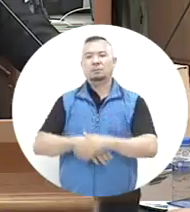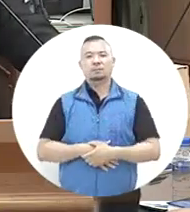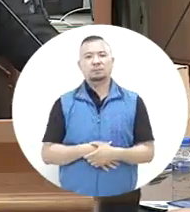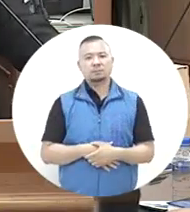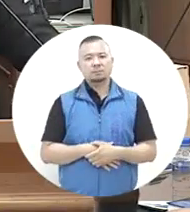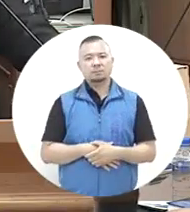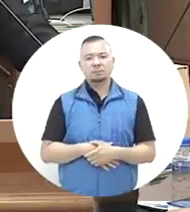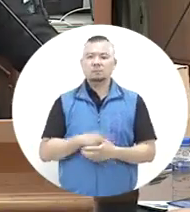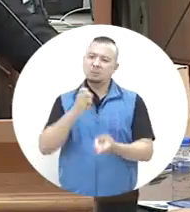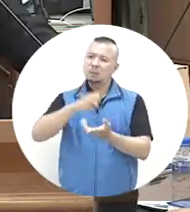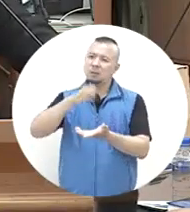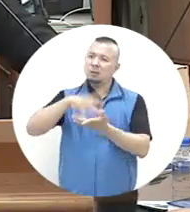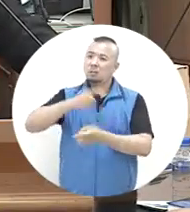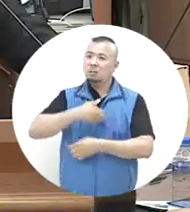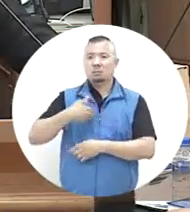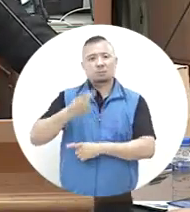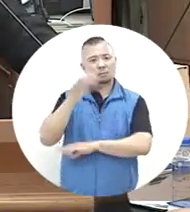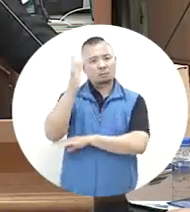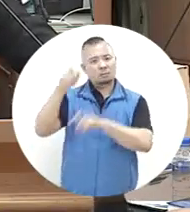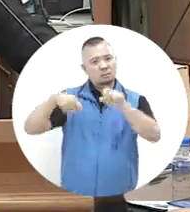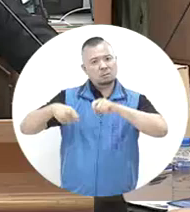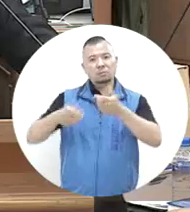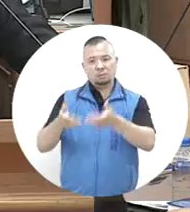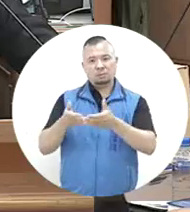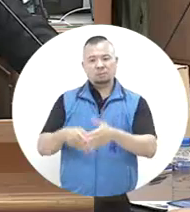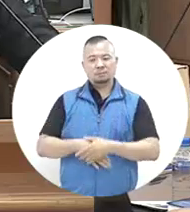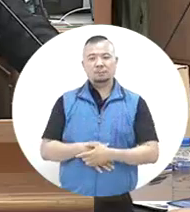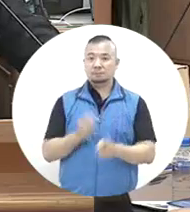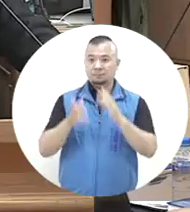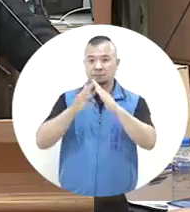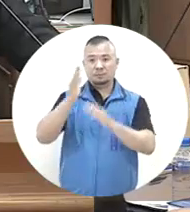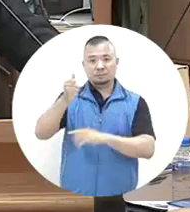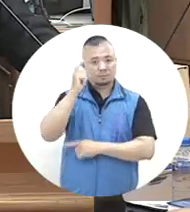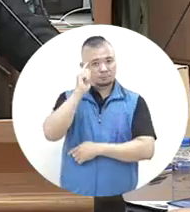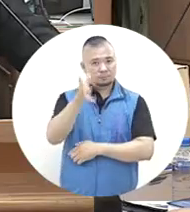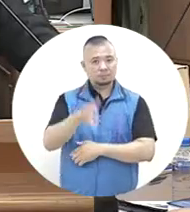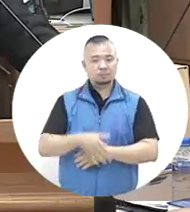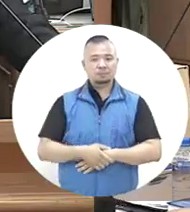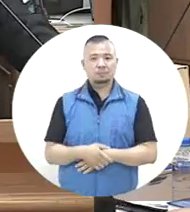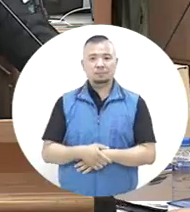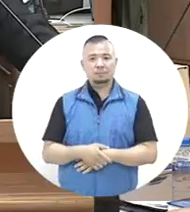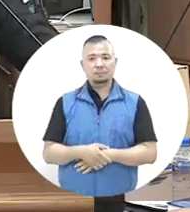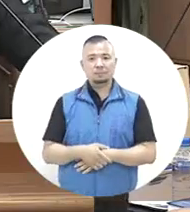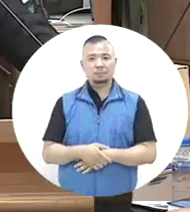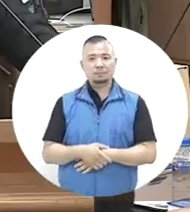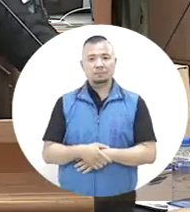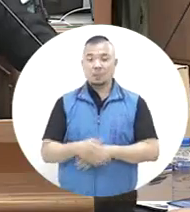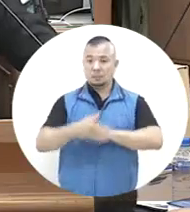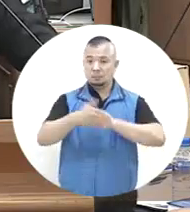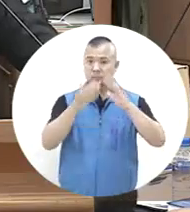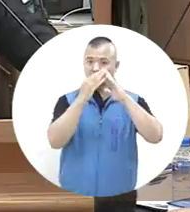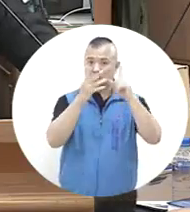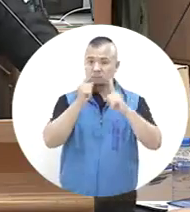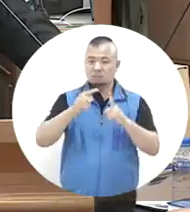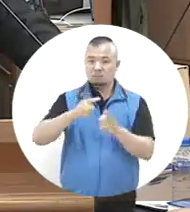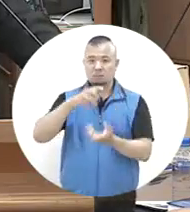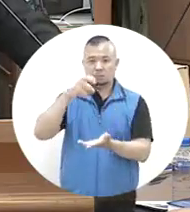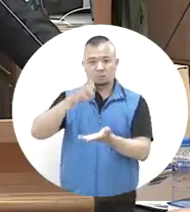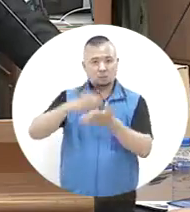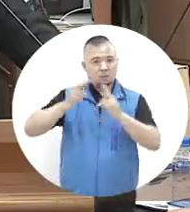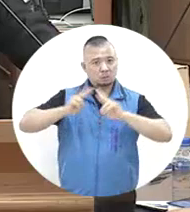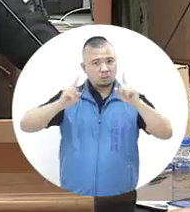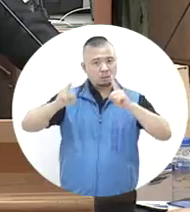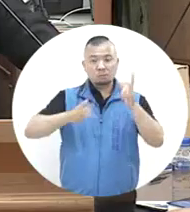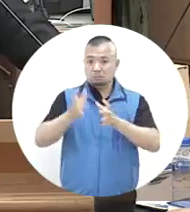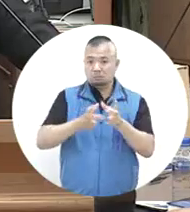能的政策非常的重要，所以市长，你认为一线市一核电厂是正确的？ 你说